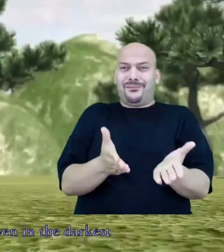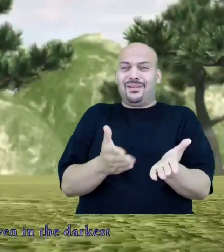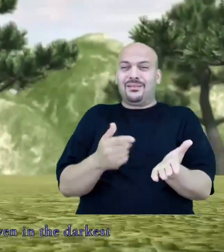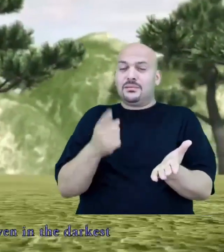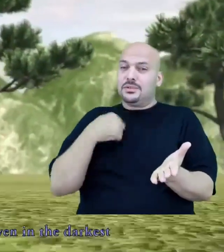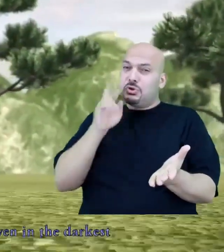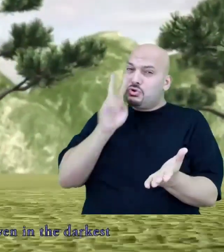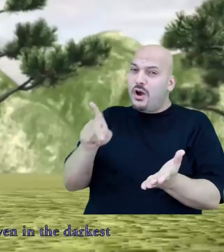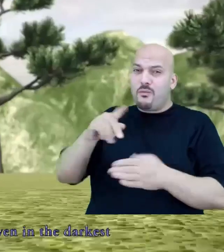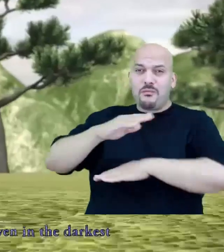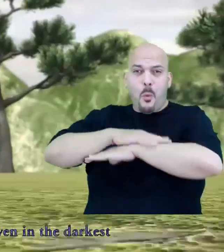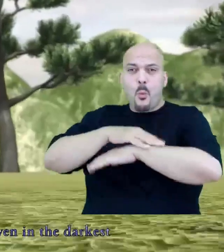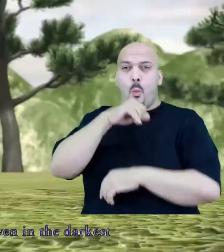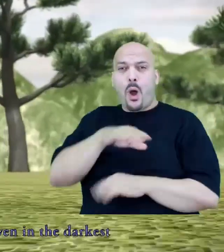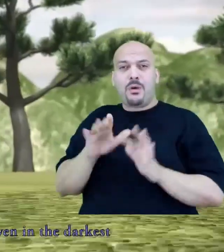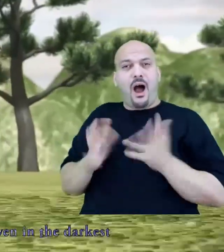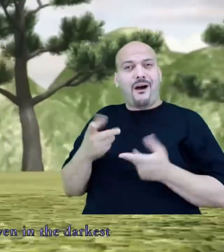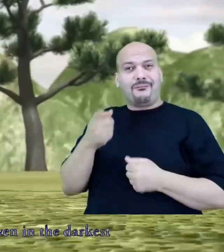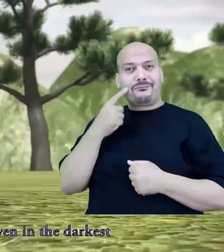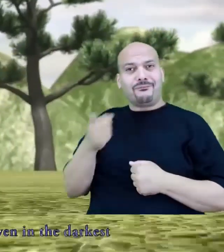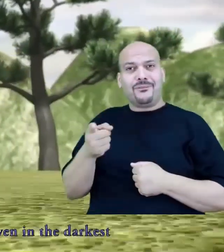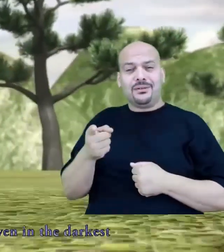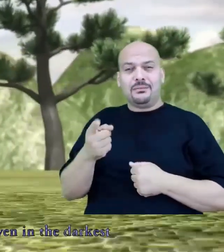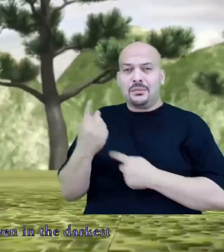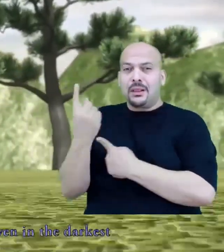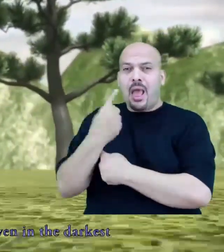الظروف، فتعلمنا وتهدينا،